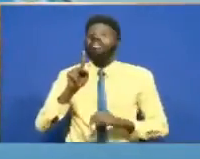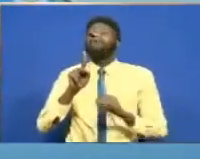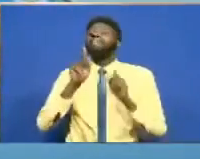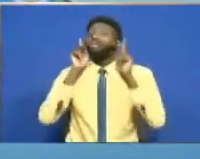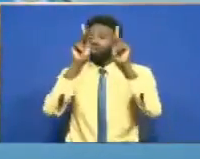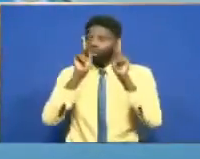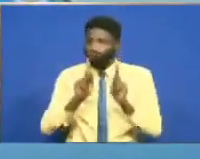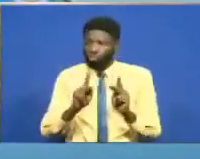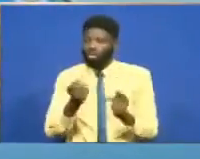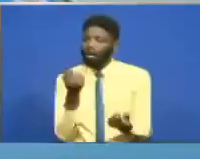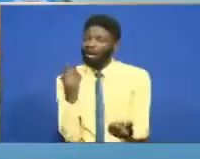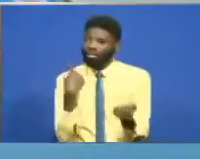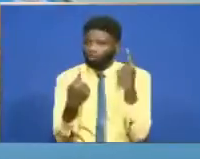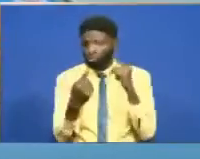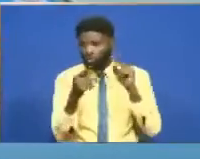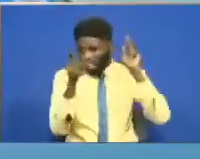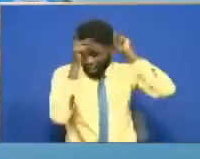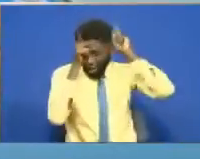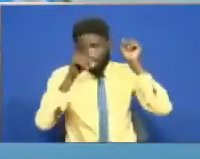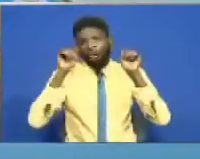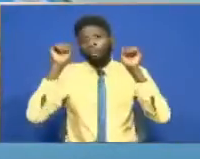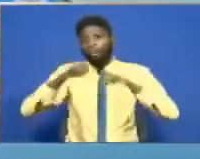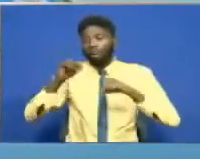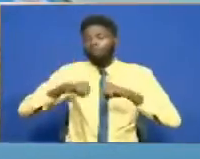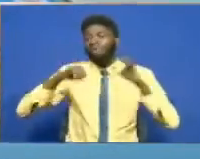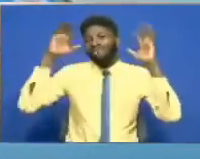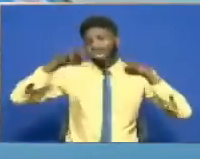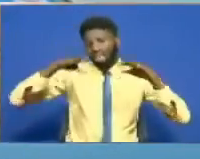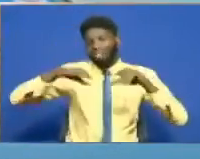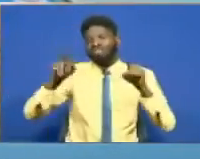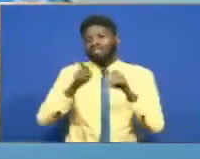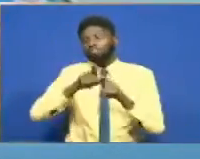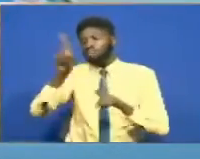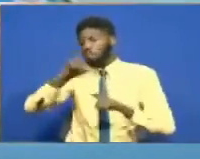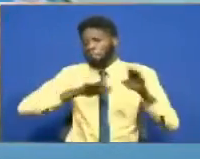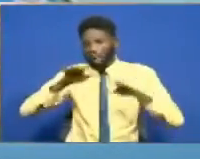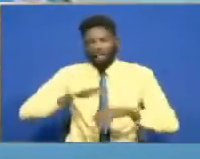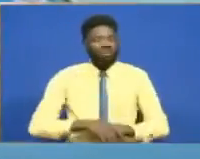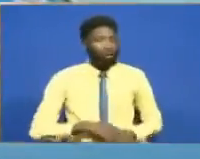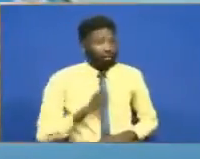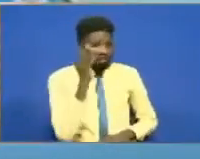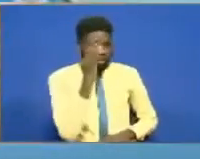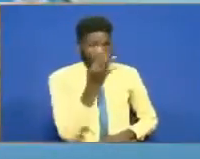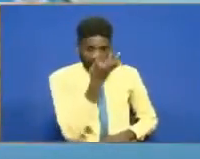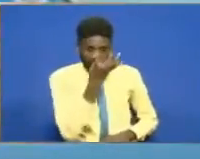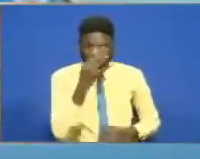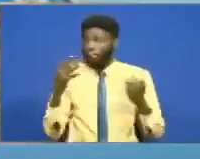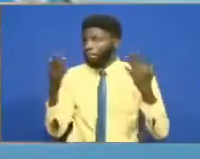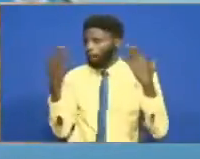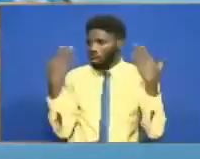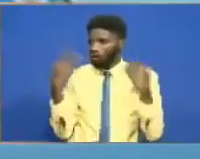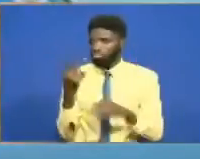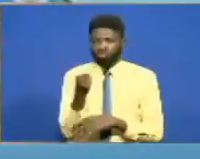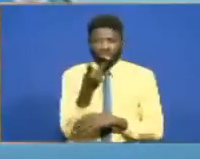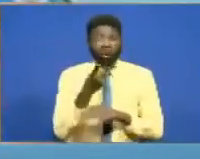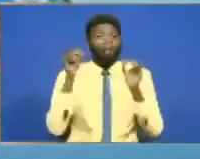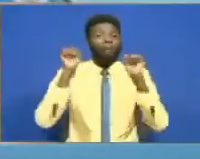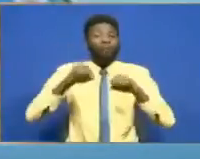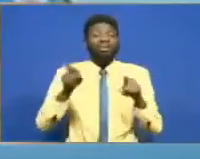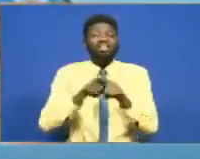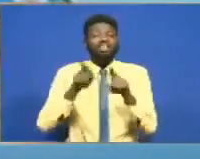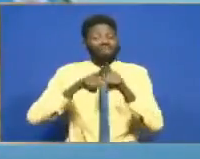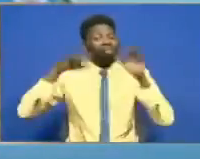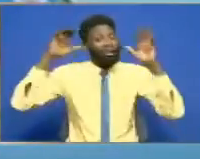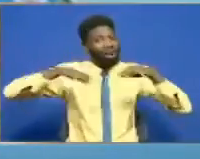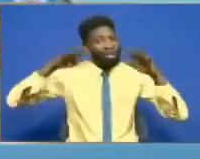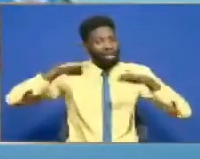na Kakamega kuna tarajiwa kuna rasharasha za mvua na ngurumo za radi. Maeneo ya Nyeri na maeneo ya Meru kuna tarajiwa kuna rasharasha za mvua katika sehemu